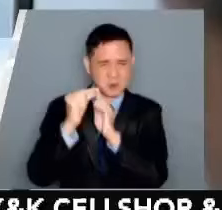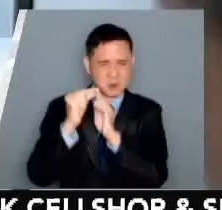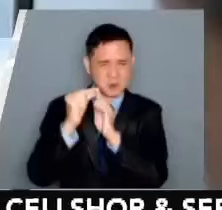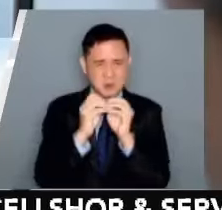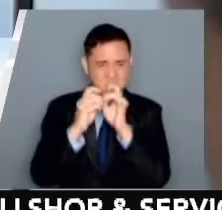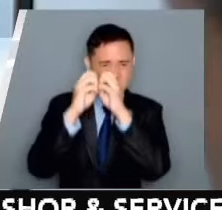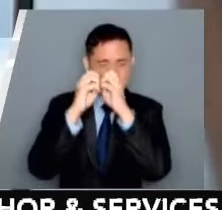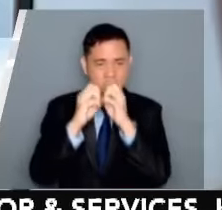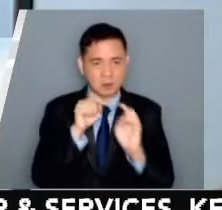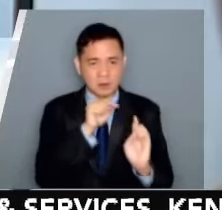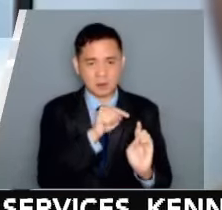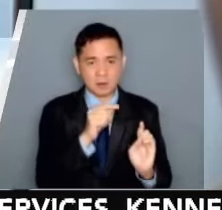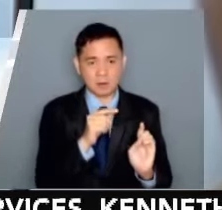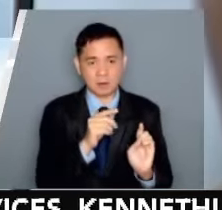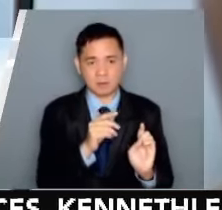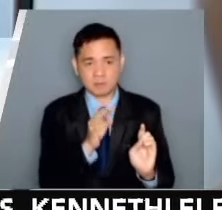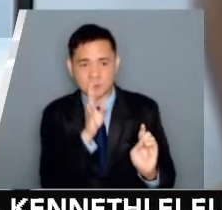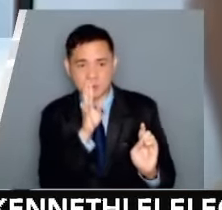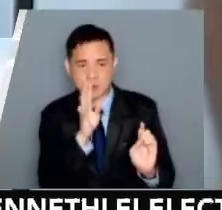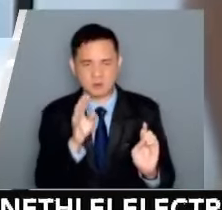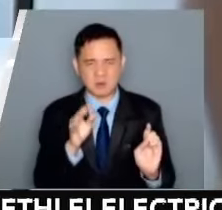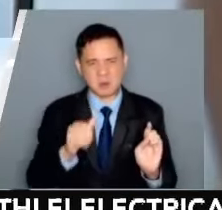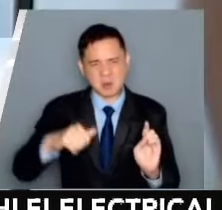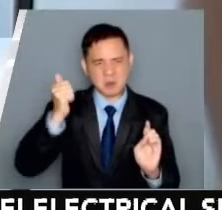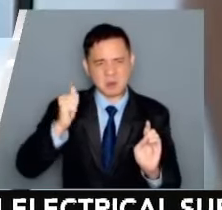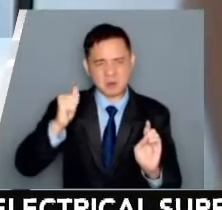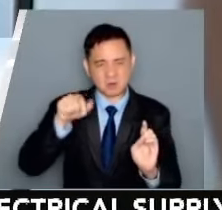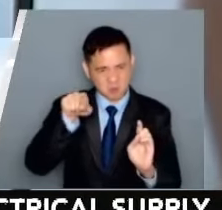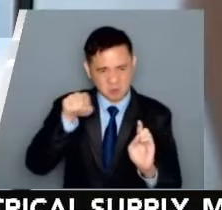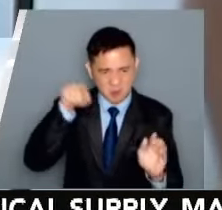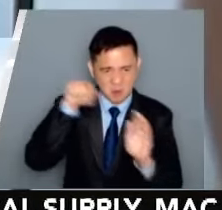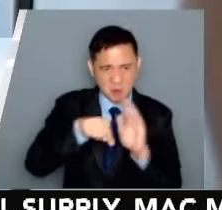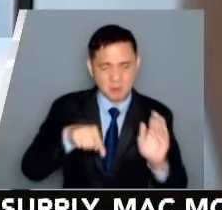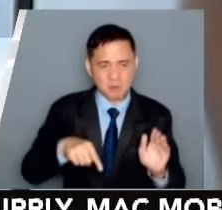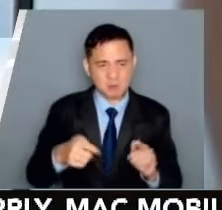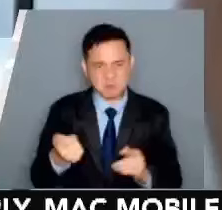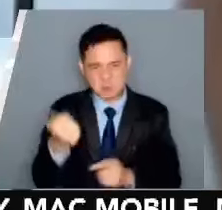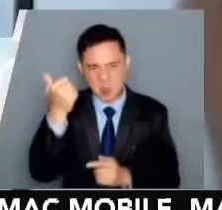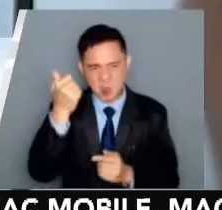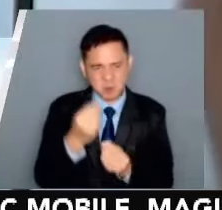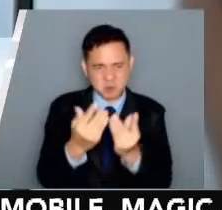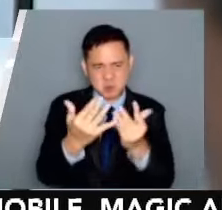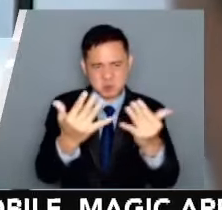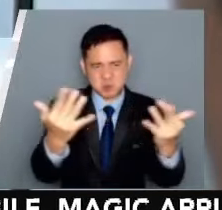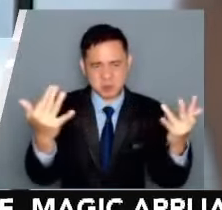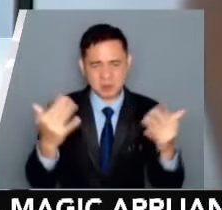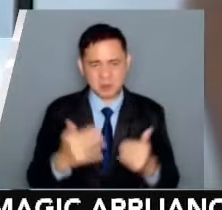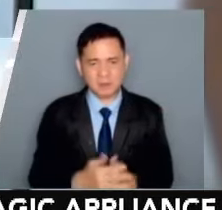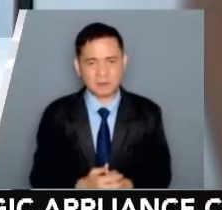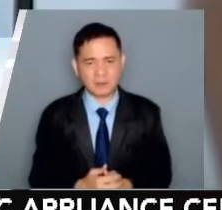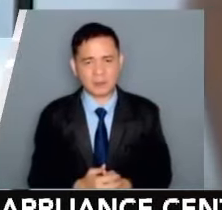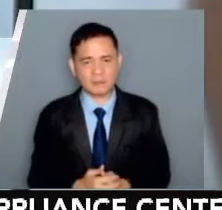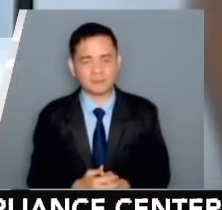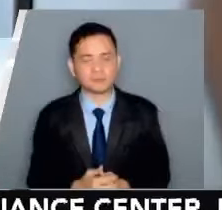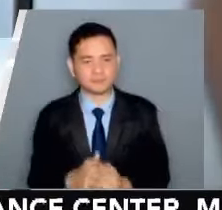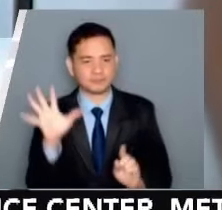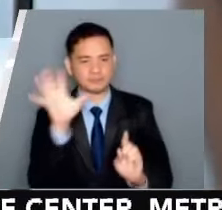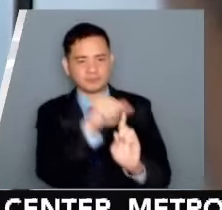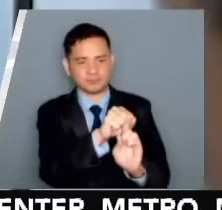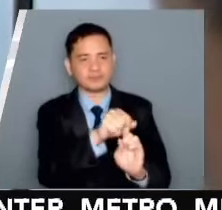may mamamatay. Ayun. Dapat yun, paggabi pala, inireport na sa barangay para nakuha namin at hindi nangyari ang ganyang bagay.